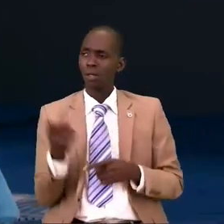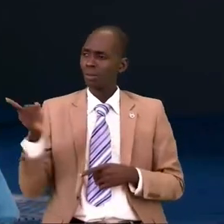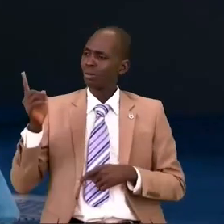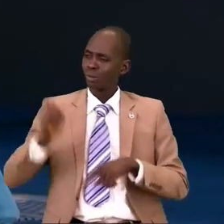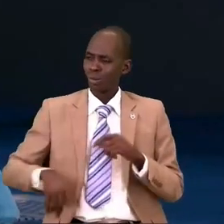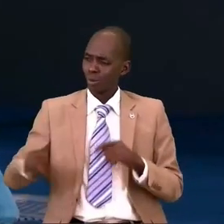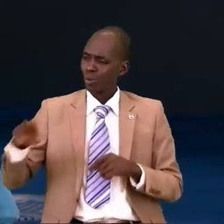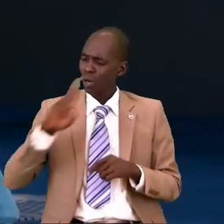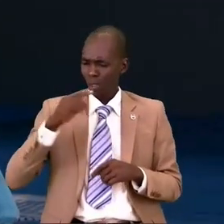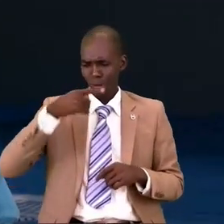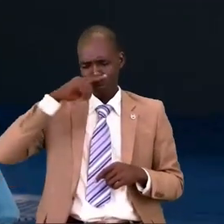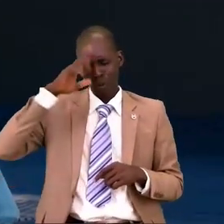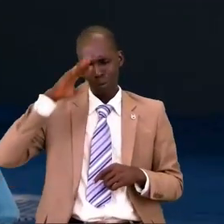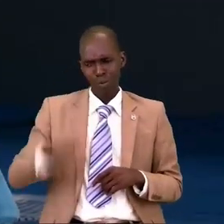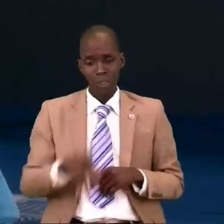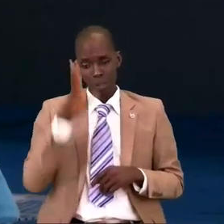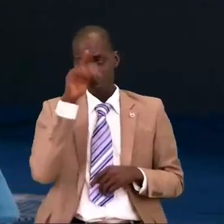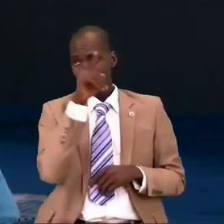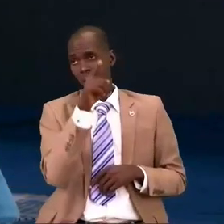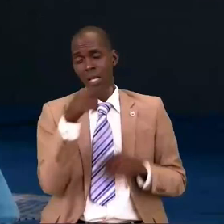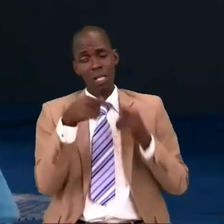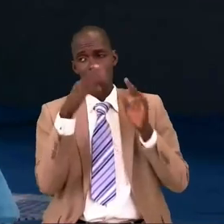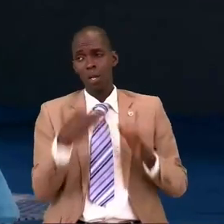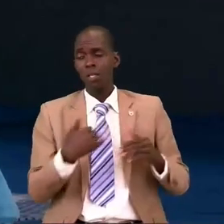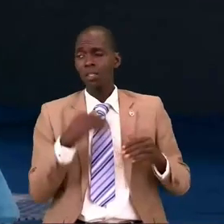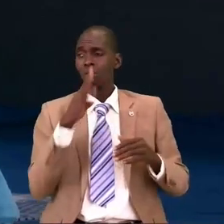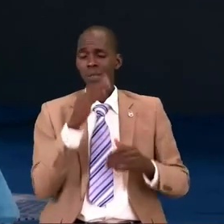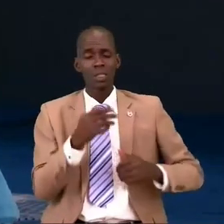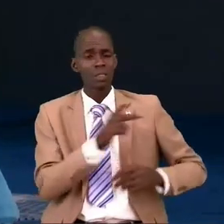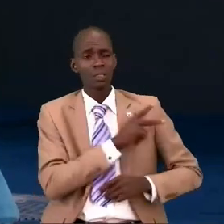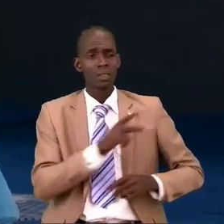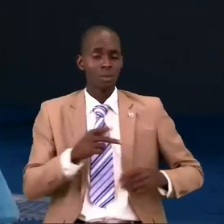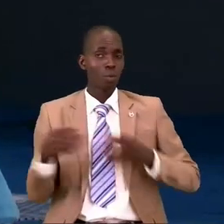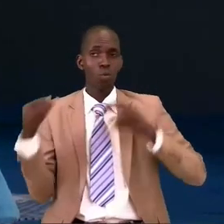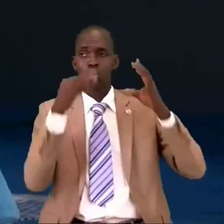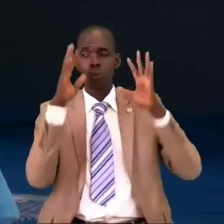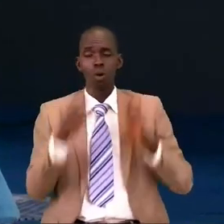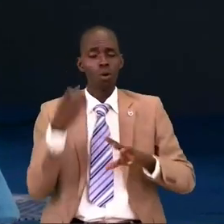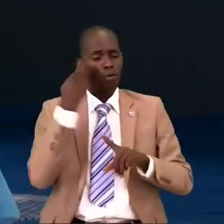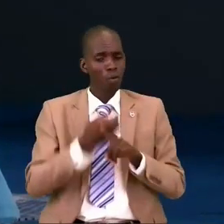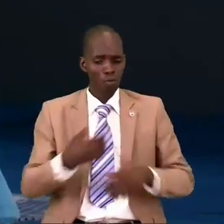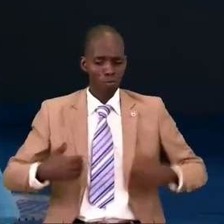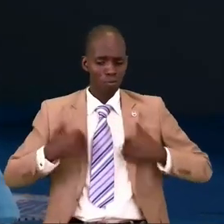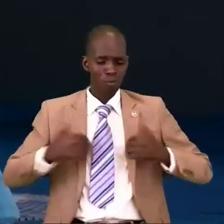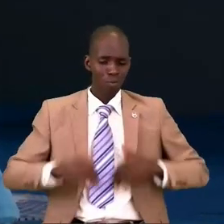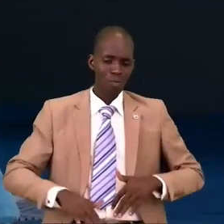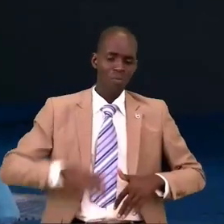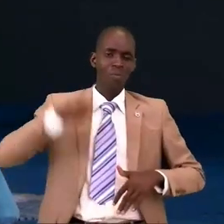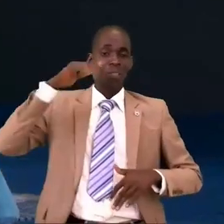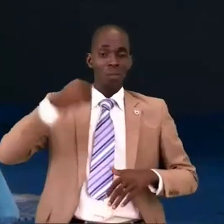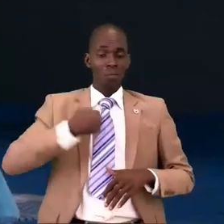nation. Je ne peux pas l'affronter. Toi, tu ne peux pas. Tu n'es qu'un petit enfant. Il dit, je